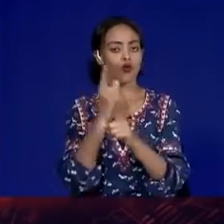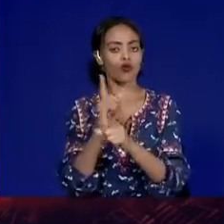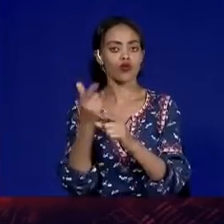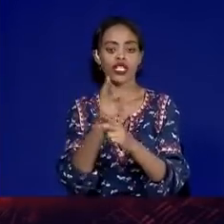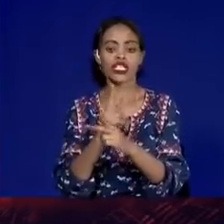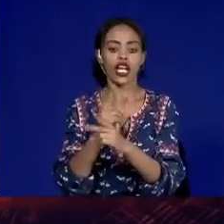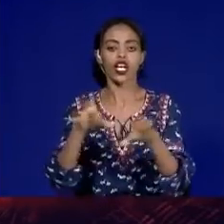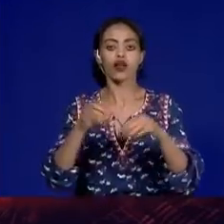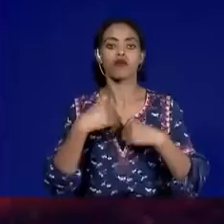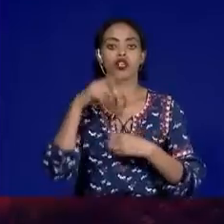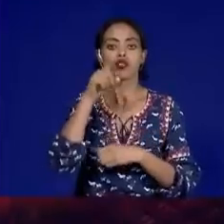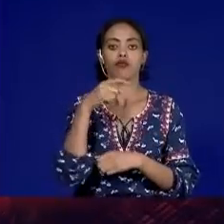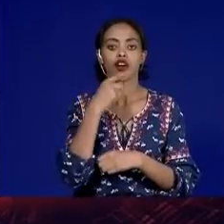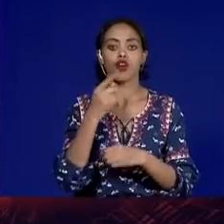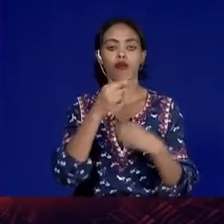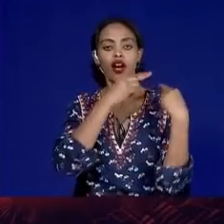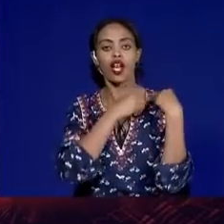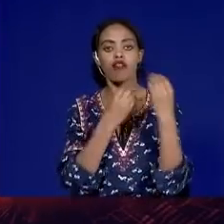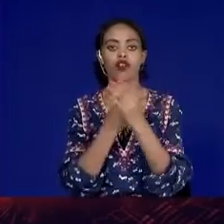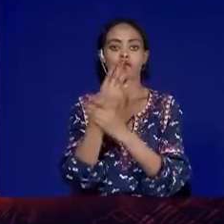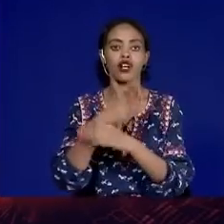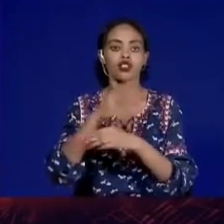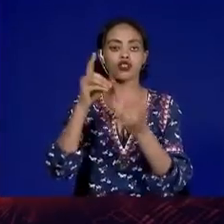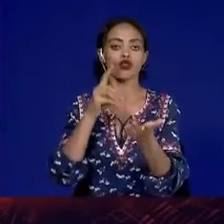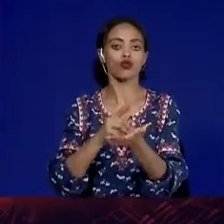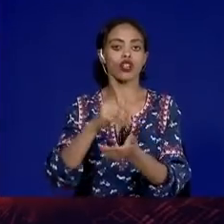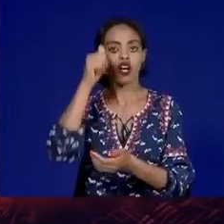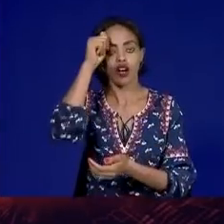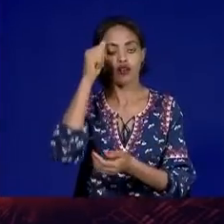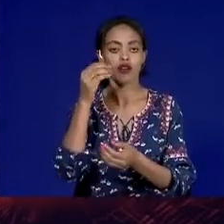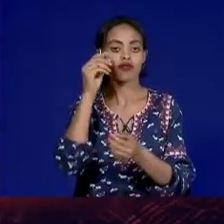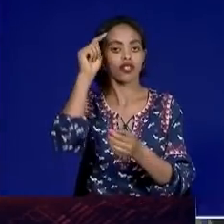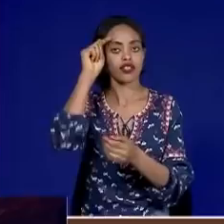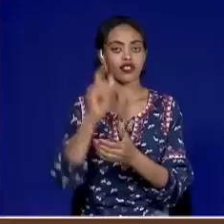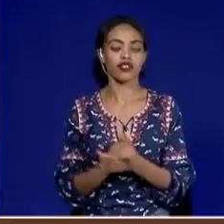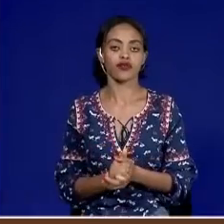ኢሎም ሓላፊ ቢሮ ልምዓት ከተማ ንግድን ኢንዳስትሪን ትግራይ ዶክተር ኣብርሃም ተኸስተ